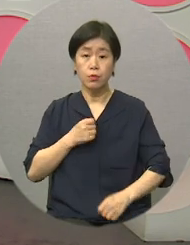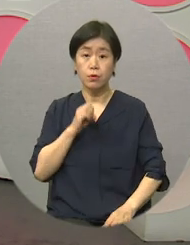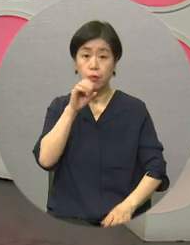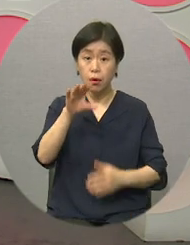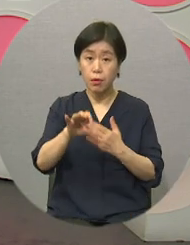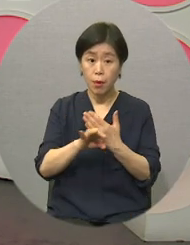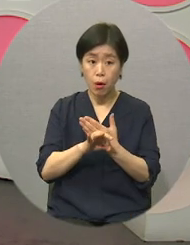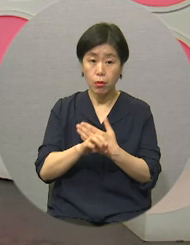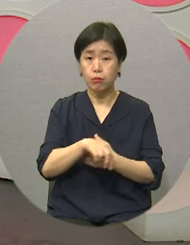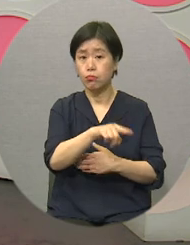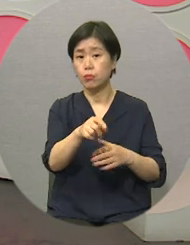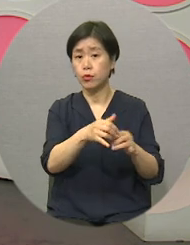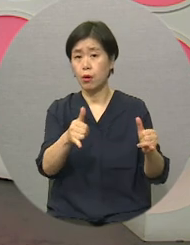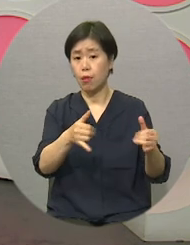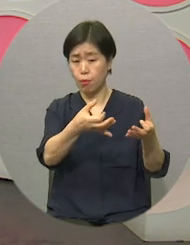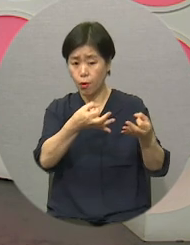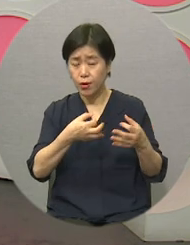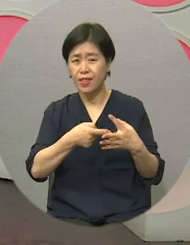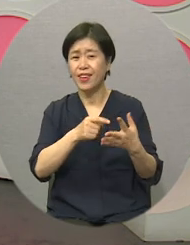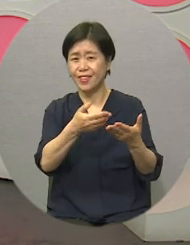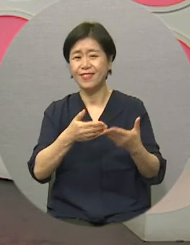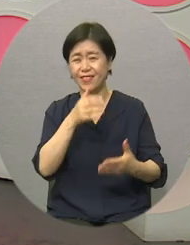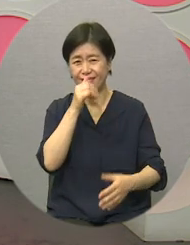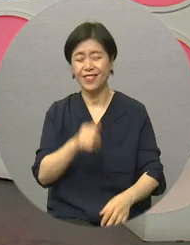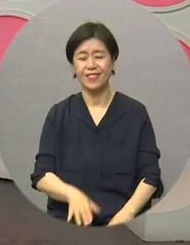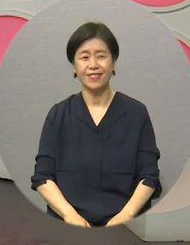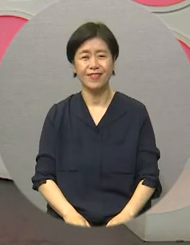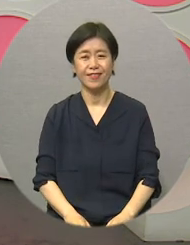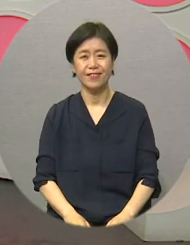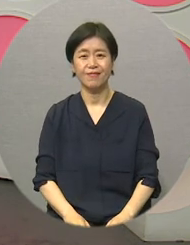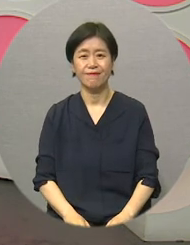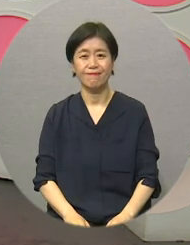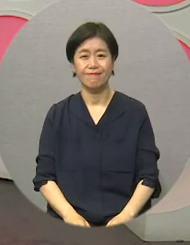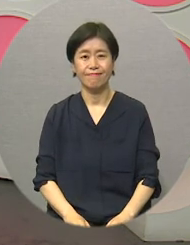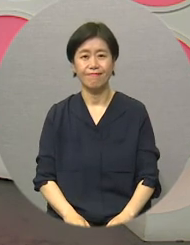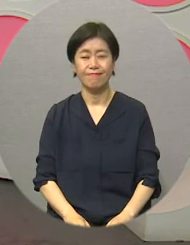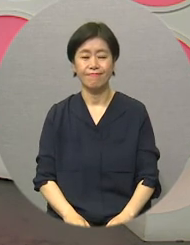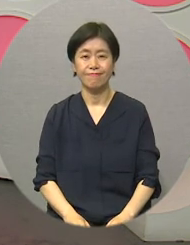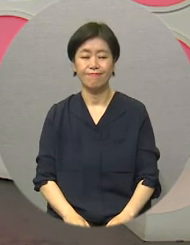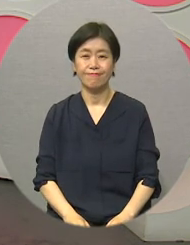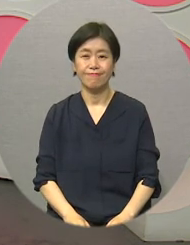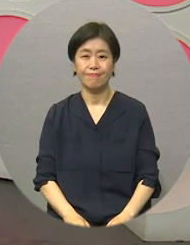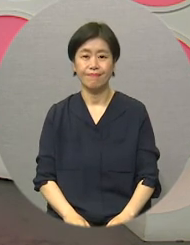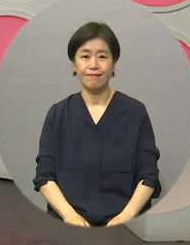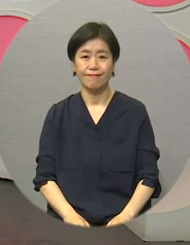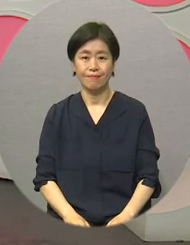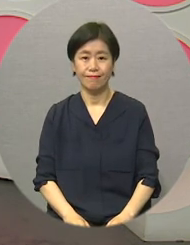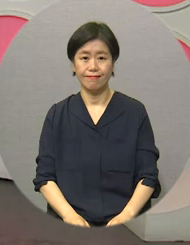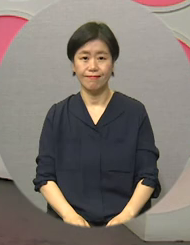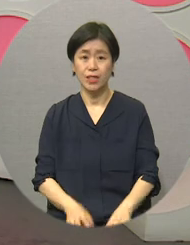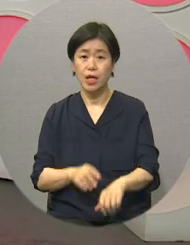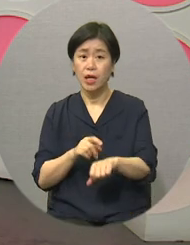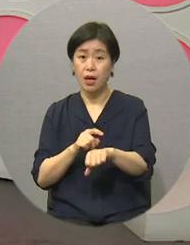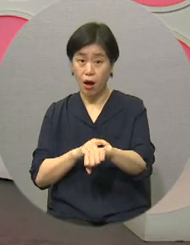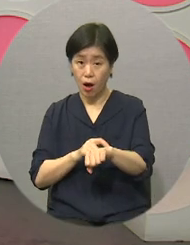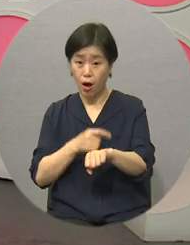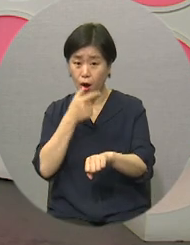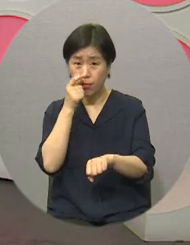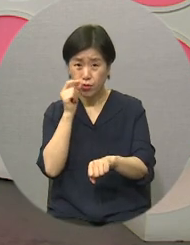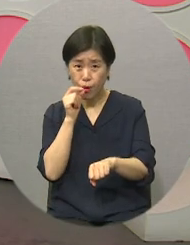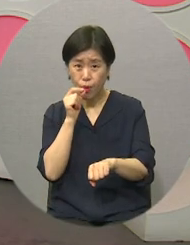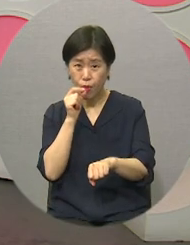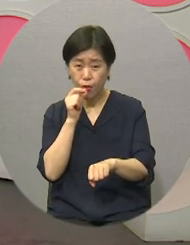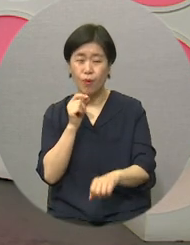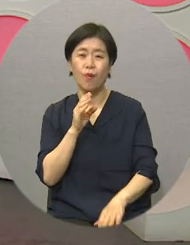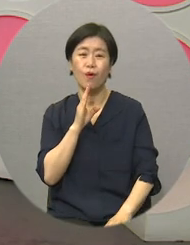도와주려고 아 그럼요 예 그러니까 신부대기실의 사진이 없지만 그 시간이 부족하니까 왜 시간 타이트